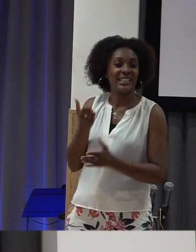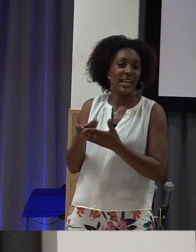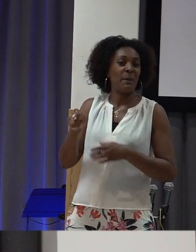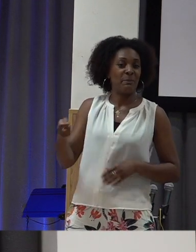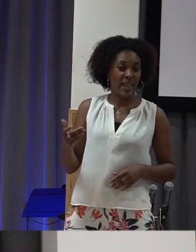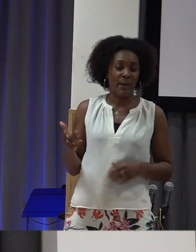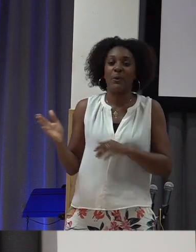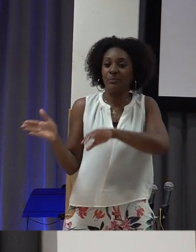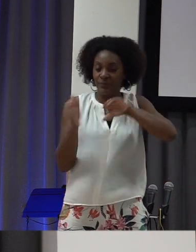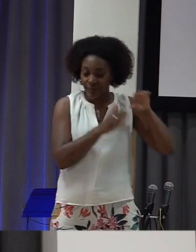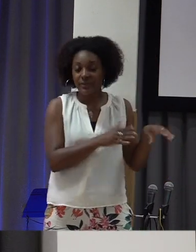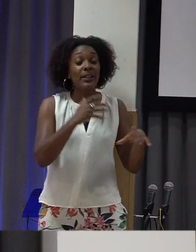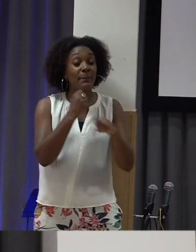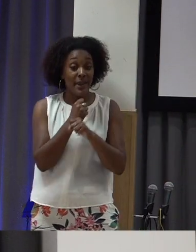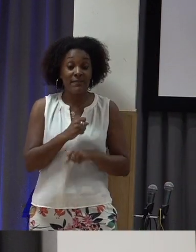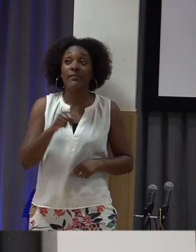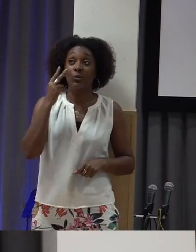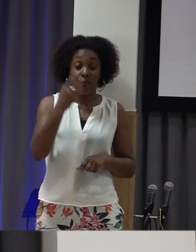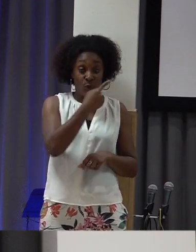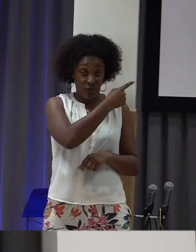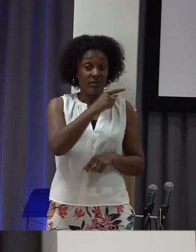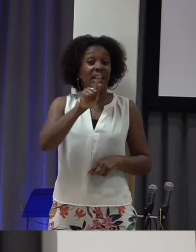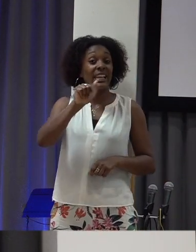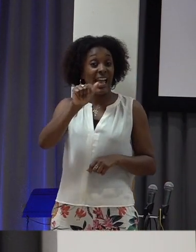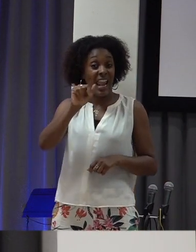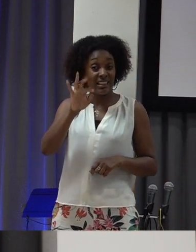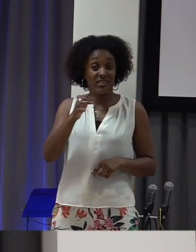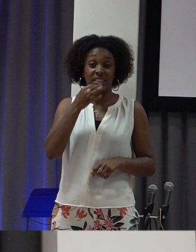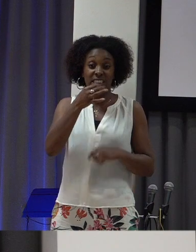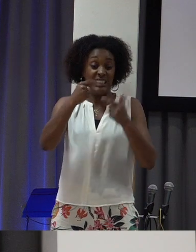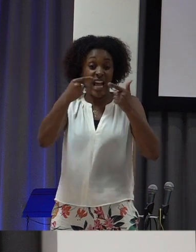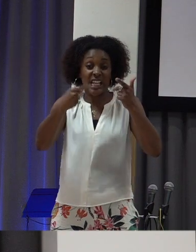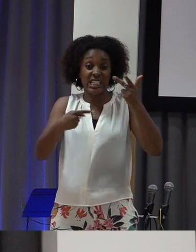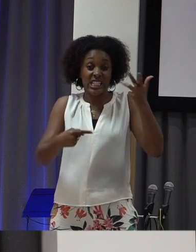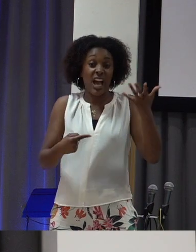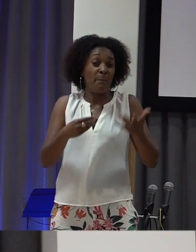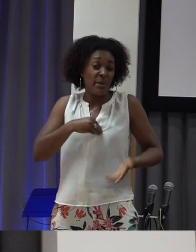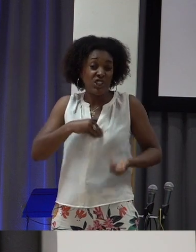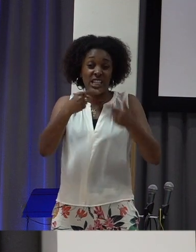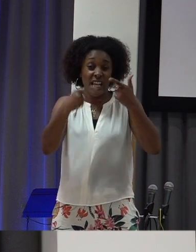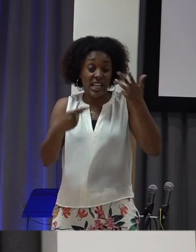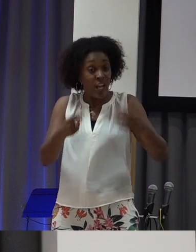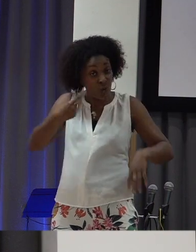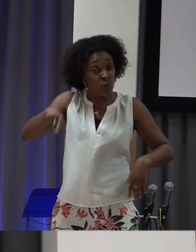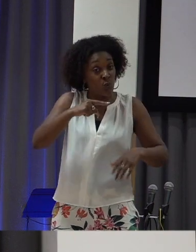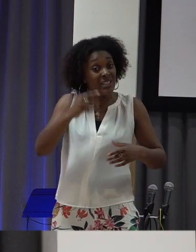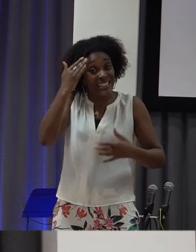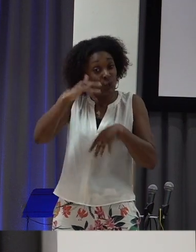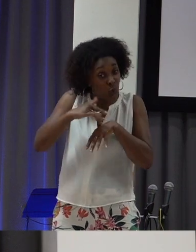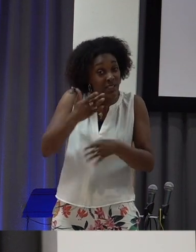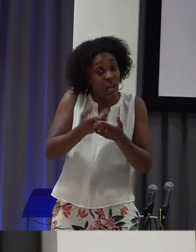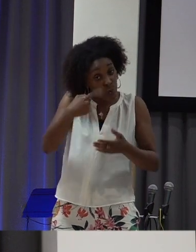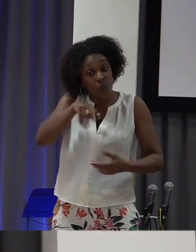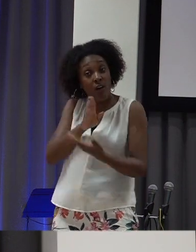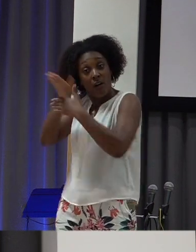dans Galates 5, 19, si nous commettons de telles choses, hériterons-nous vraiment du royaume de Dieu? C'est la question